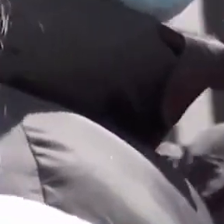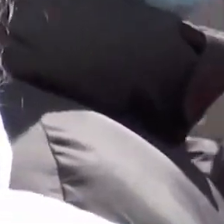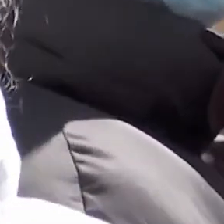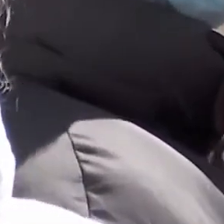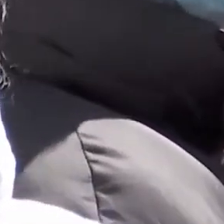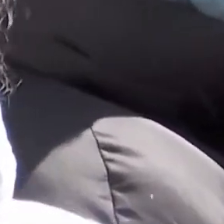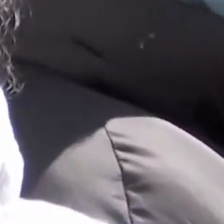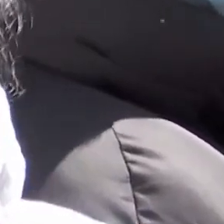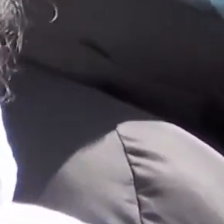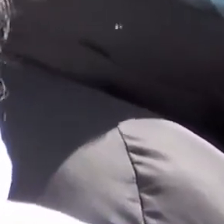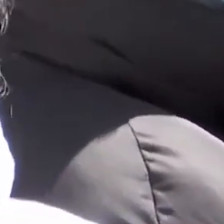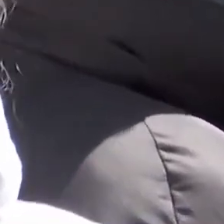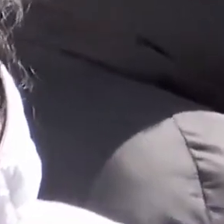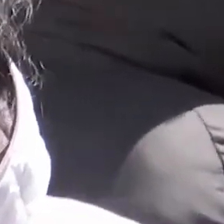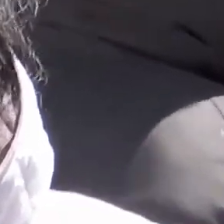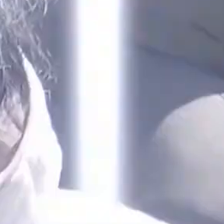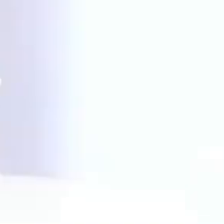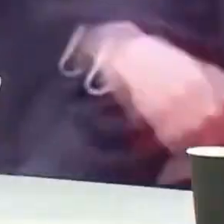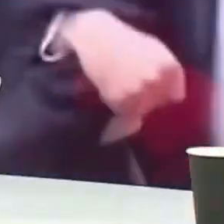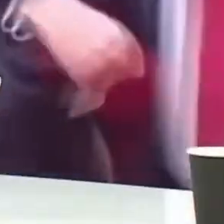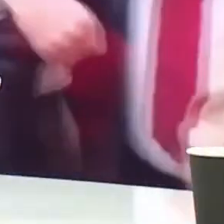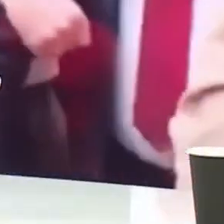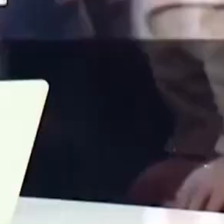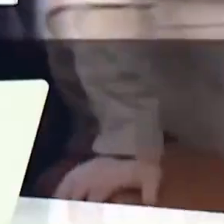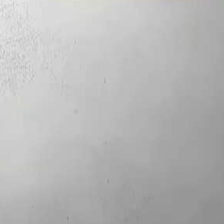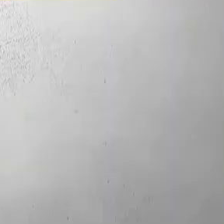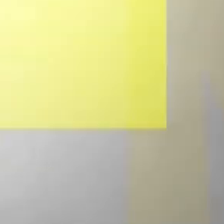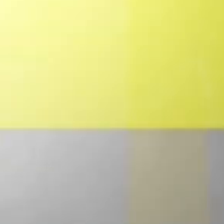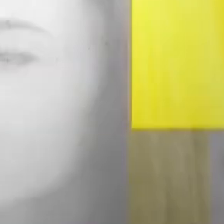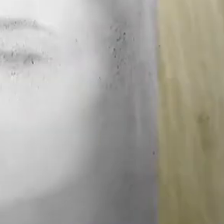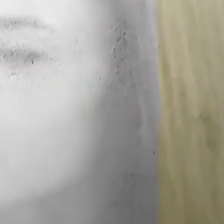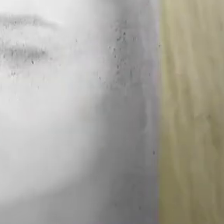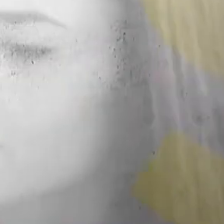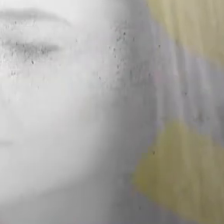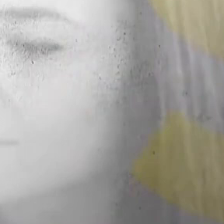sfarsi vă pup surioara mea